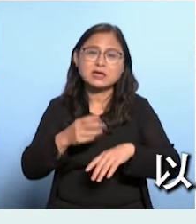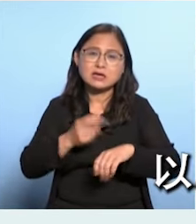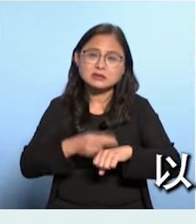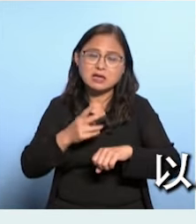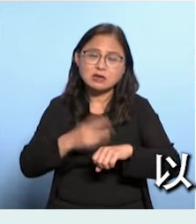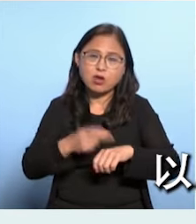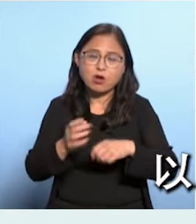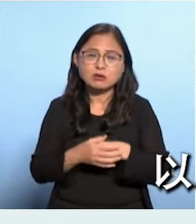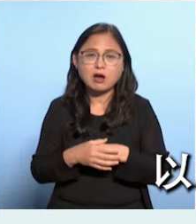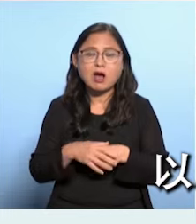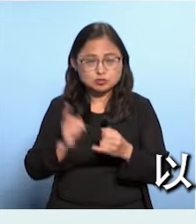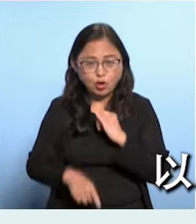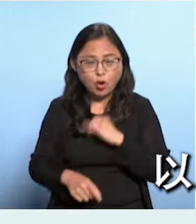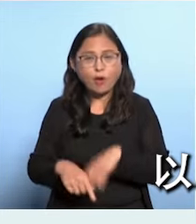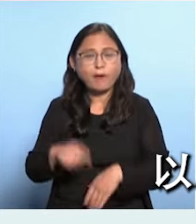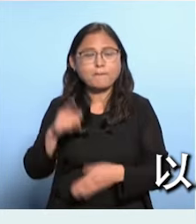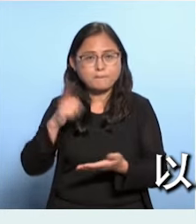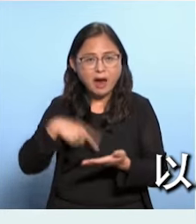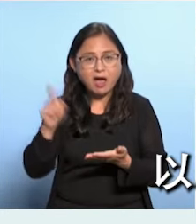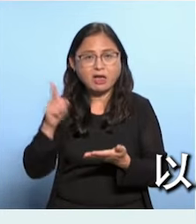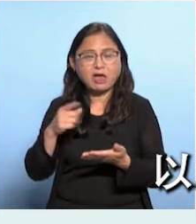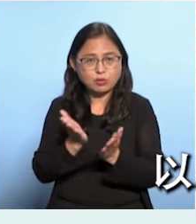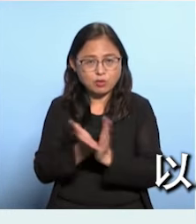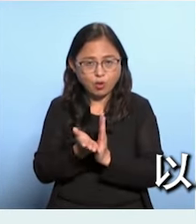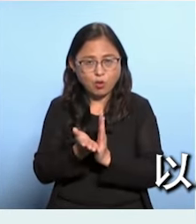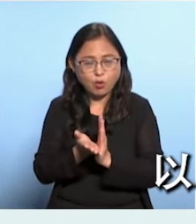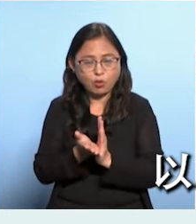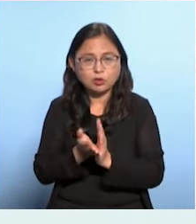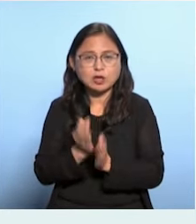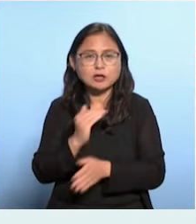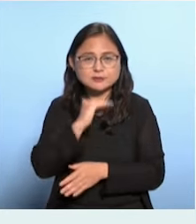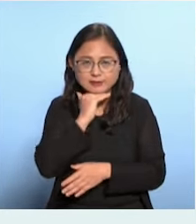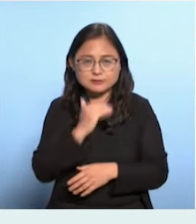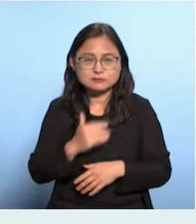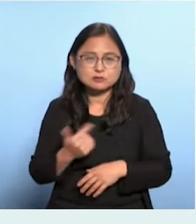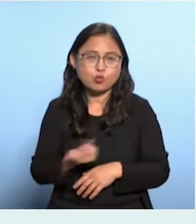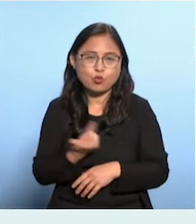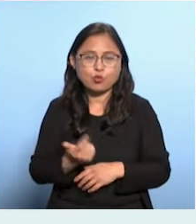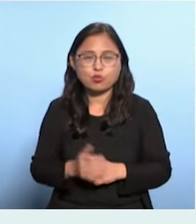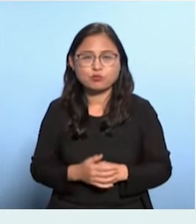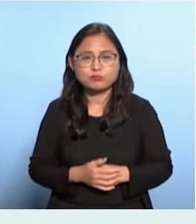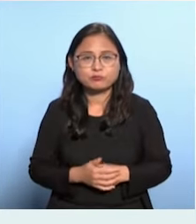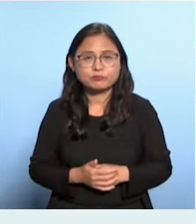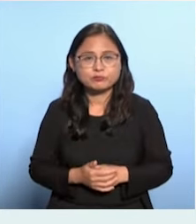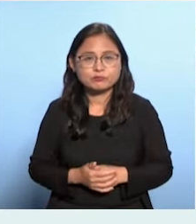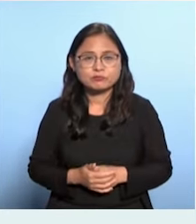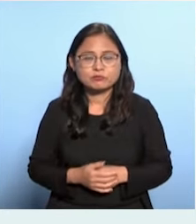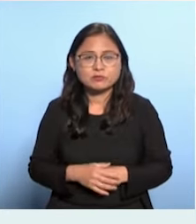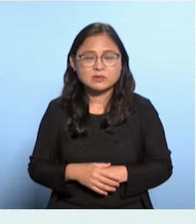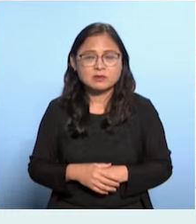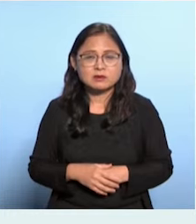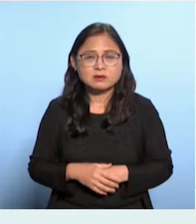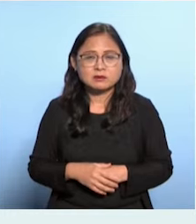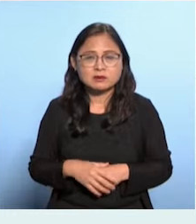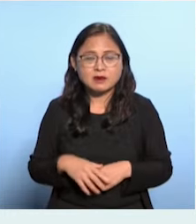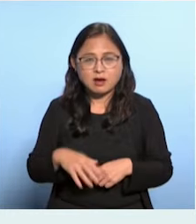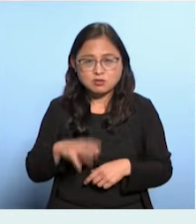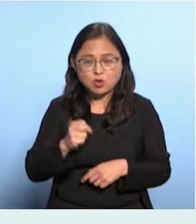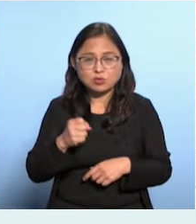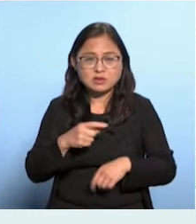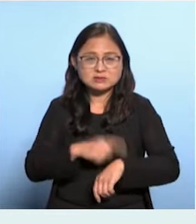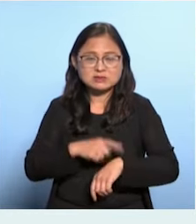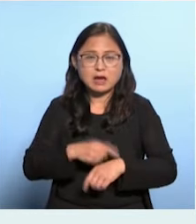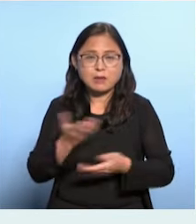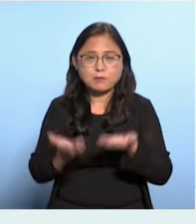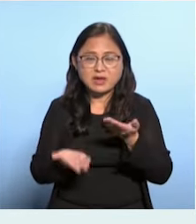工核准等等的這個項目。往往這些用的時間比實質工